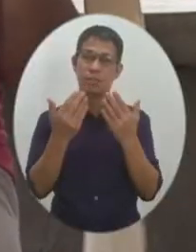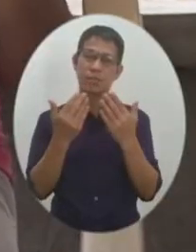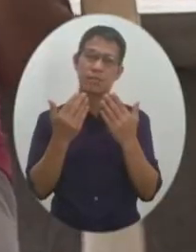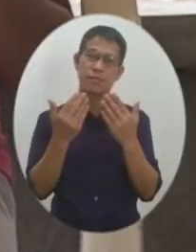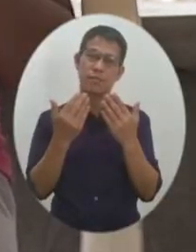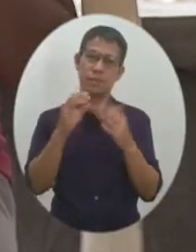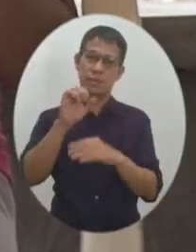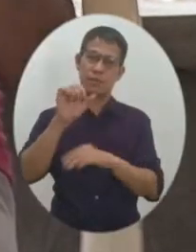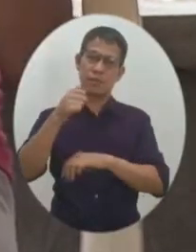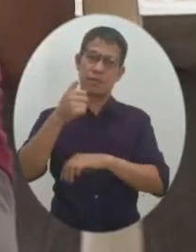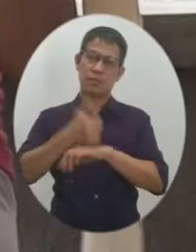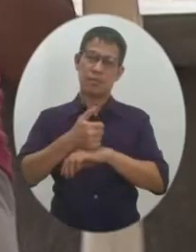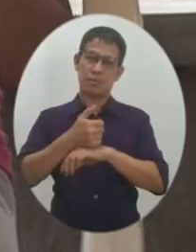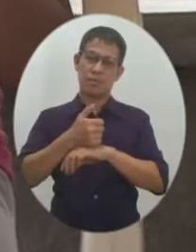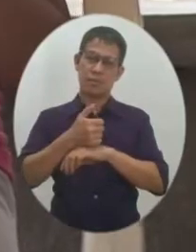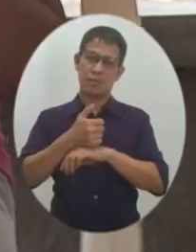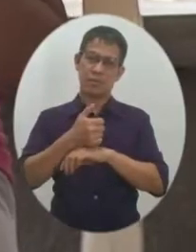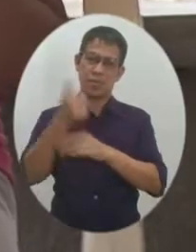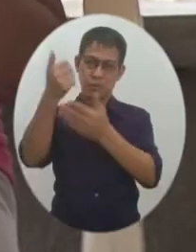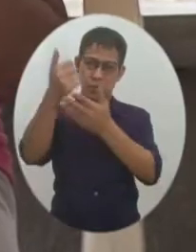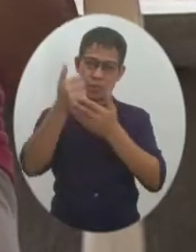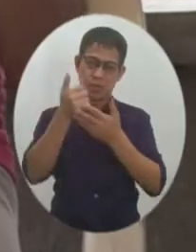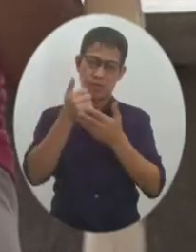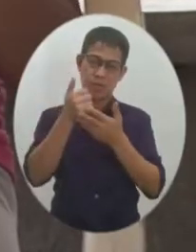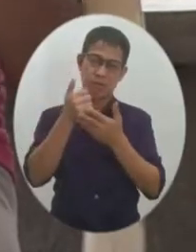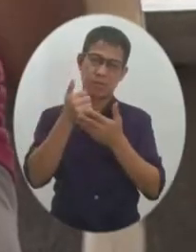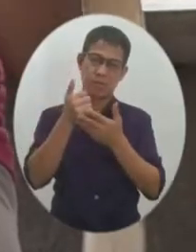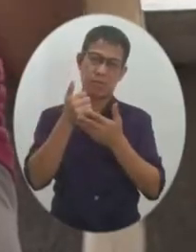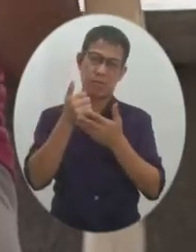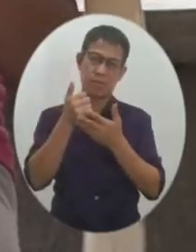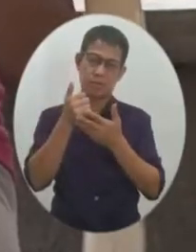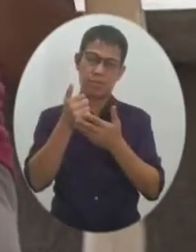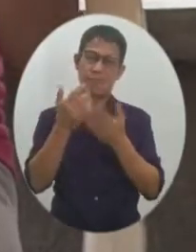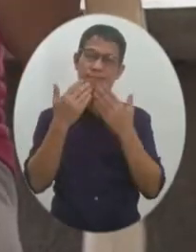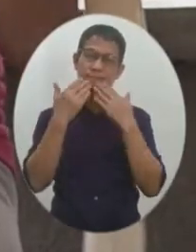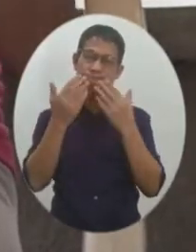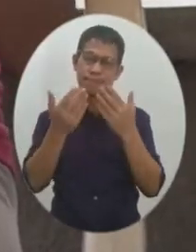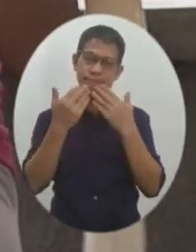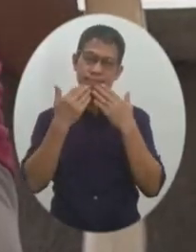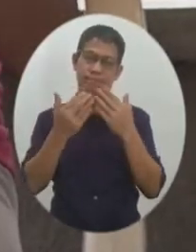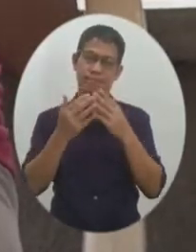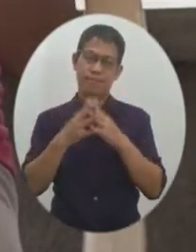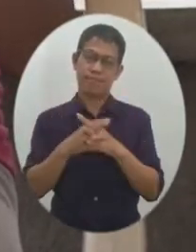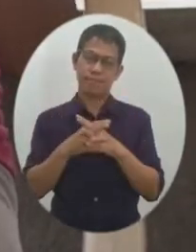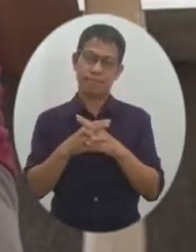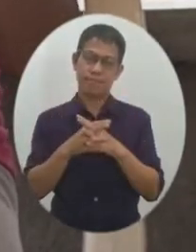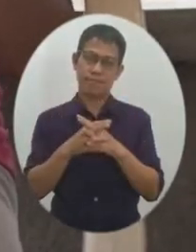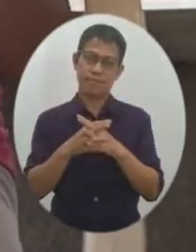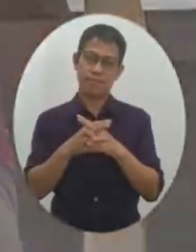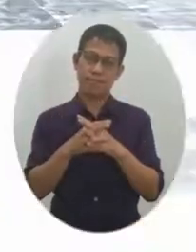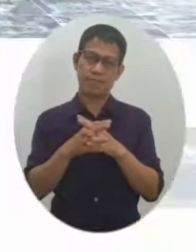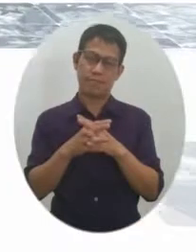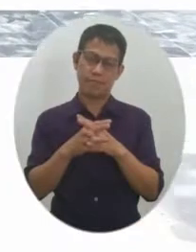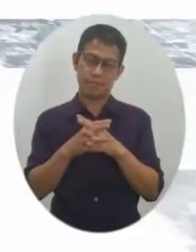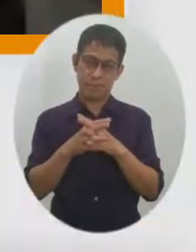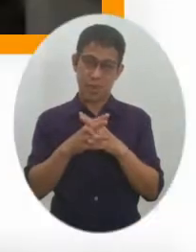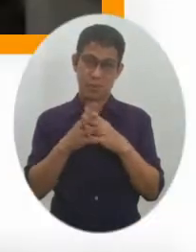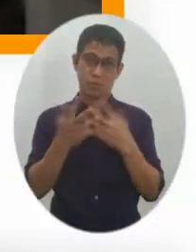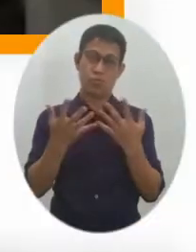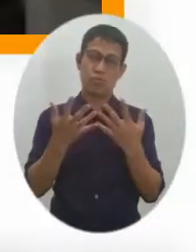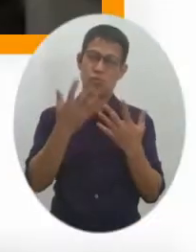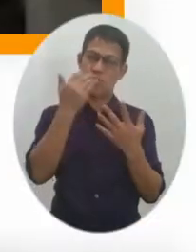Maraming maraming salamat po sa SM kahit sa munting tulong na ibinigay niyo sa amin. Maraming salamat po.